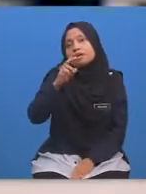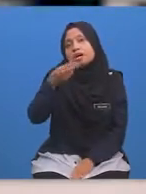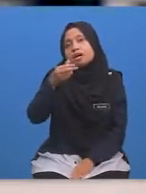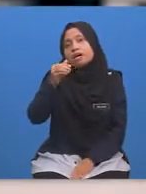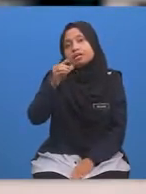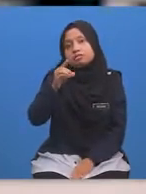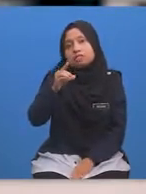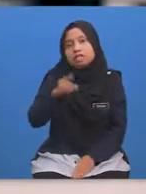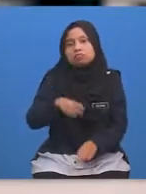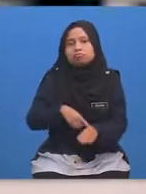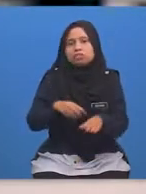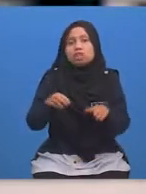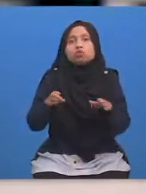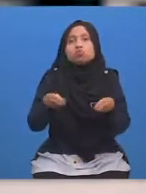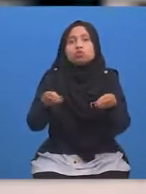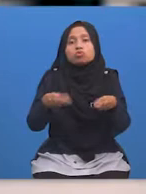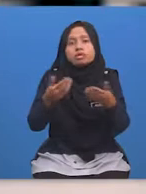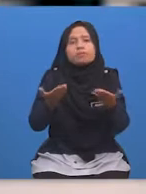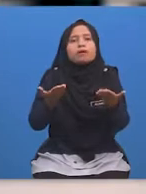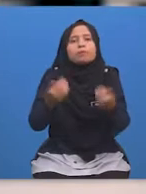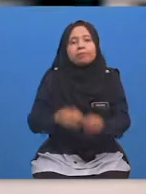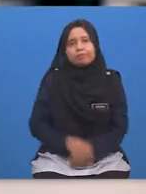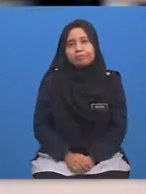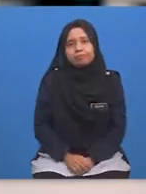ini diuruskan.